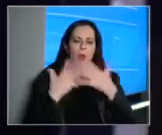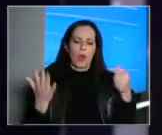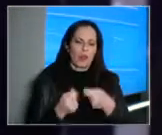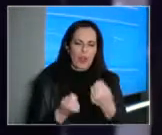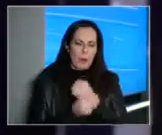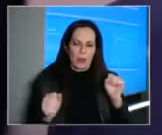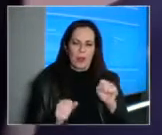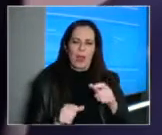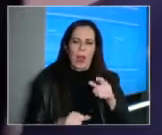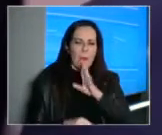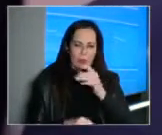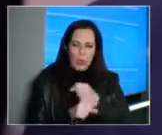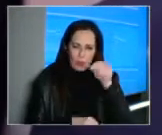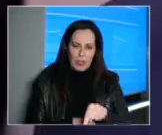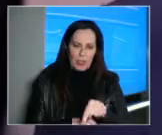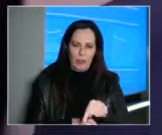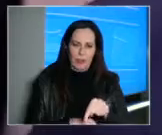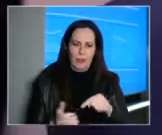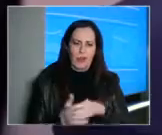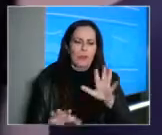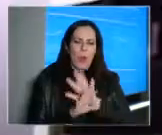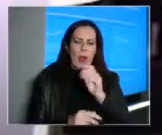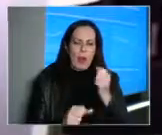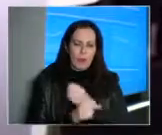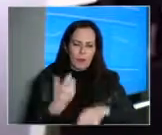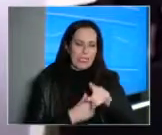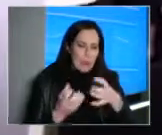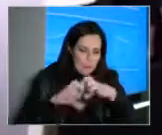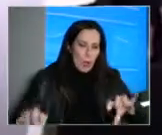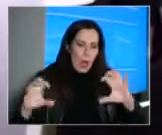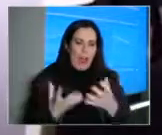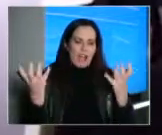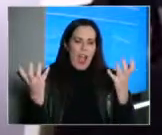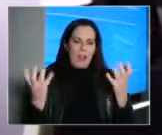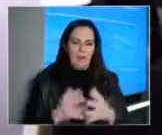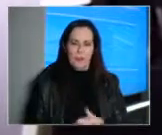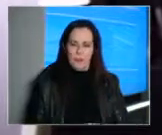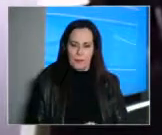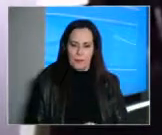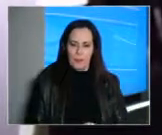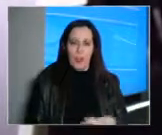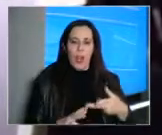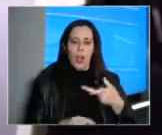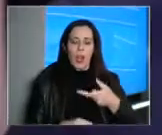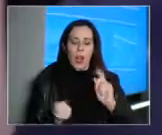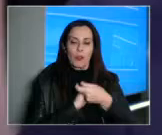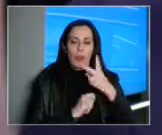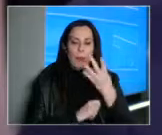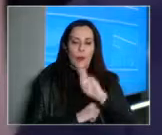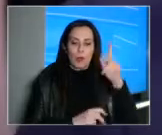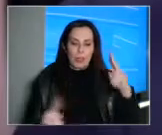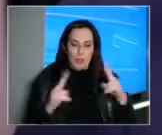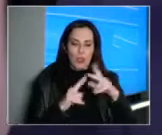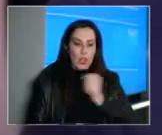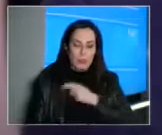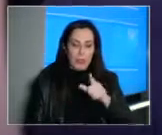laïcité. Le piège dans lequel vous êtes en train de tomber, Madame Le Pen, par vos provocations, c'est de diviser la société, c'est de faire que les plus de 4 millions